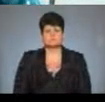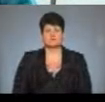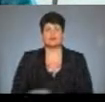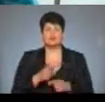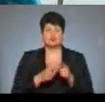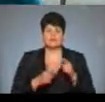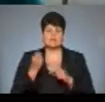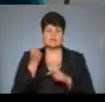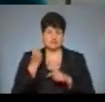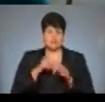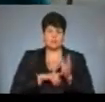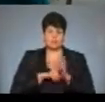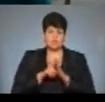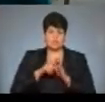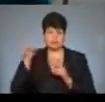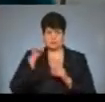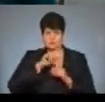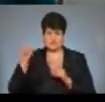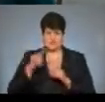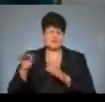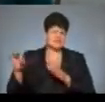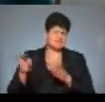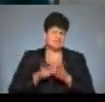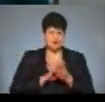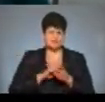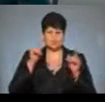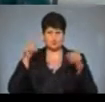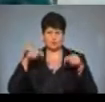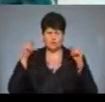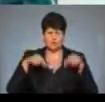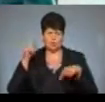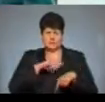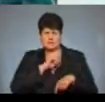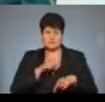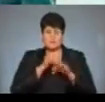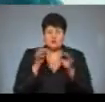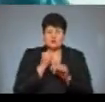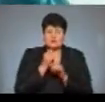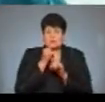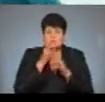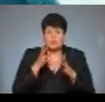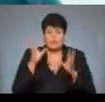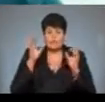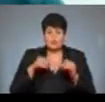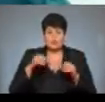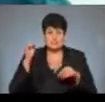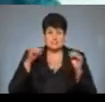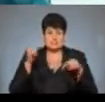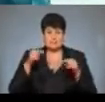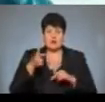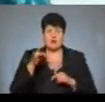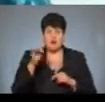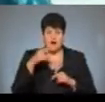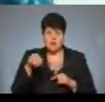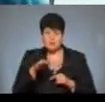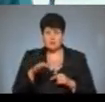Половина 12-ї почалася сильна громовиця і зразу поляв сильний дощ. Ми нічого не змогли зробити, бо все засипало спочатку градом,